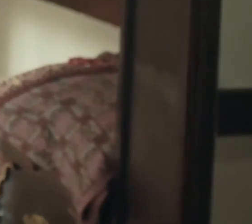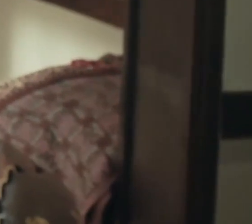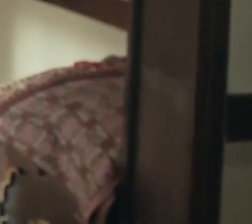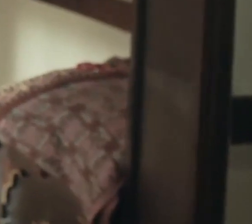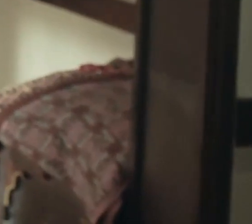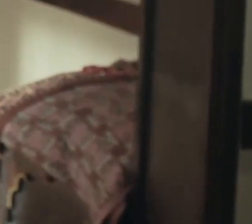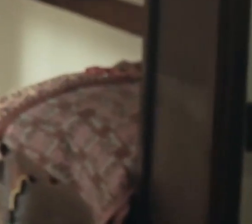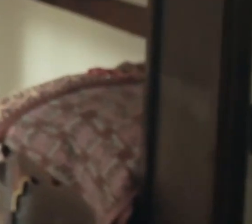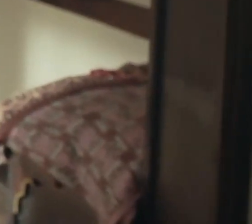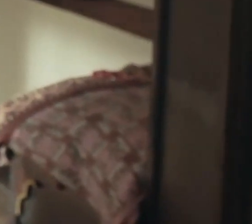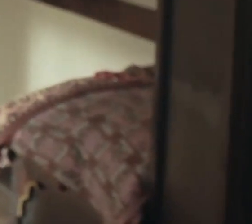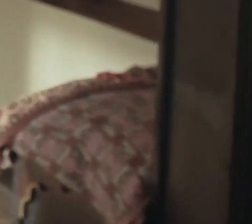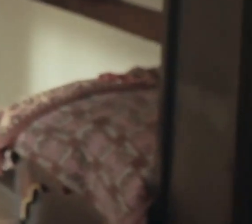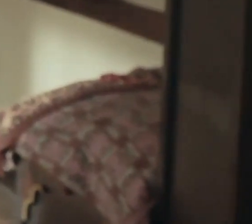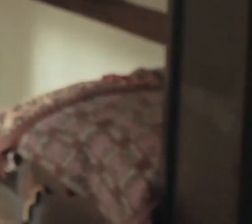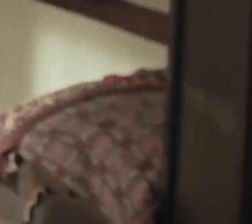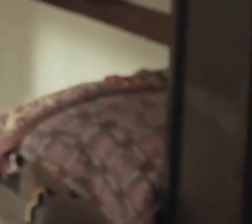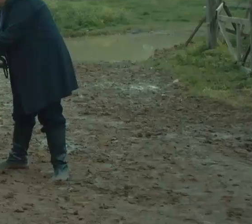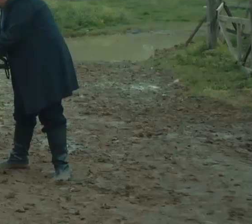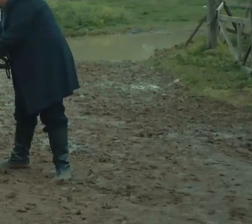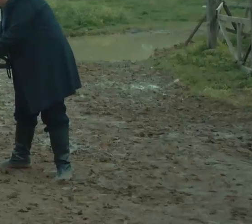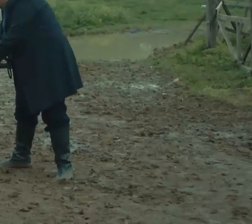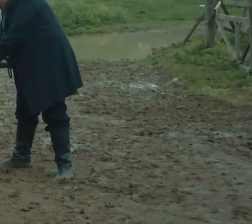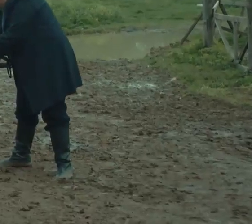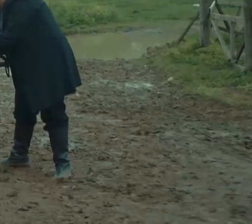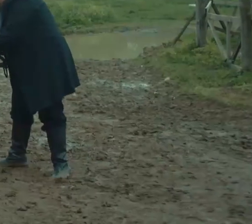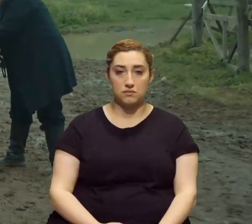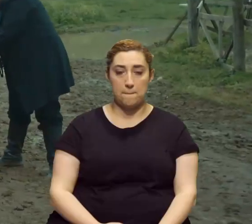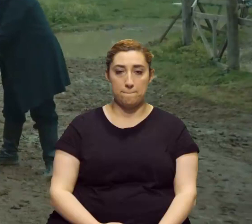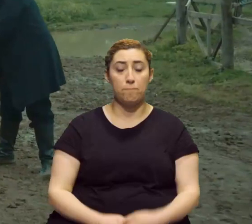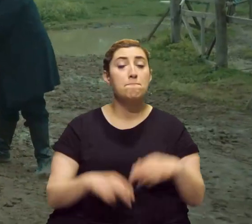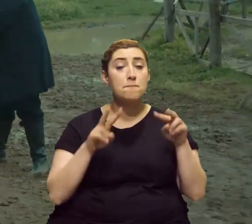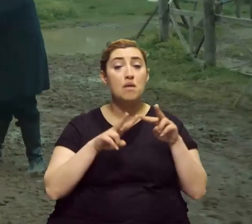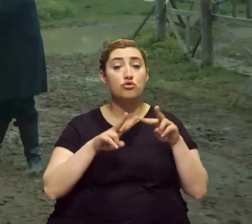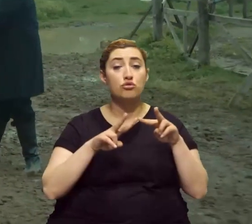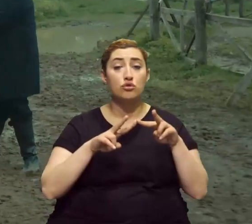Semiha iç çekerek bakışlarını içeriye çevirdi. Ahırın önü. Mahmut.